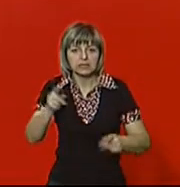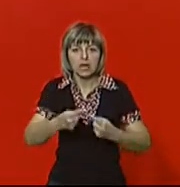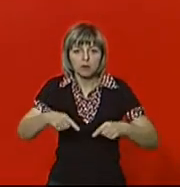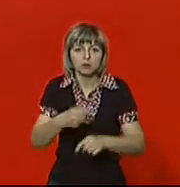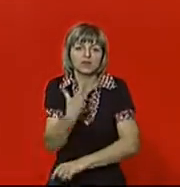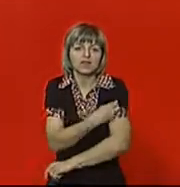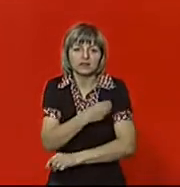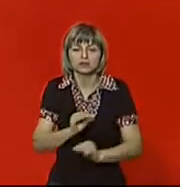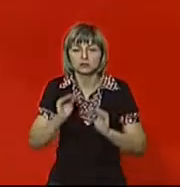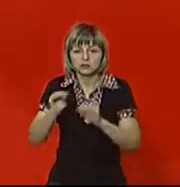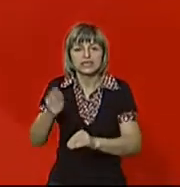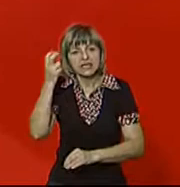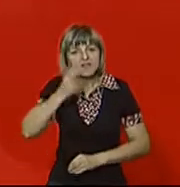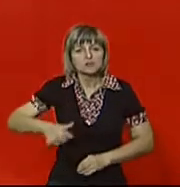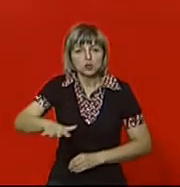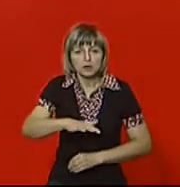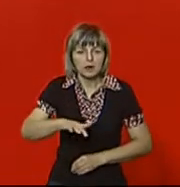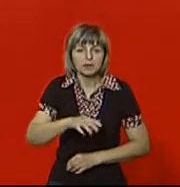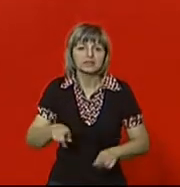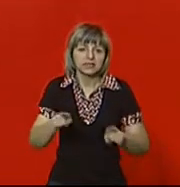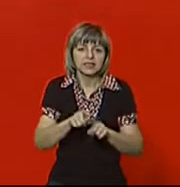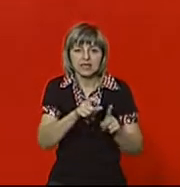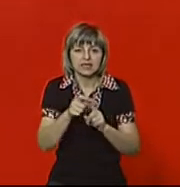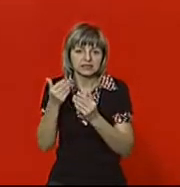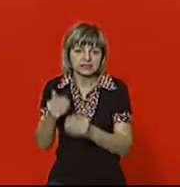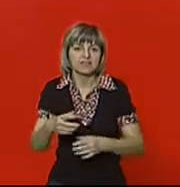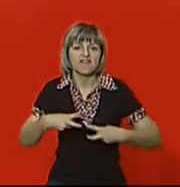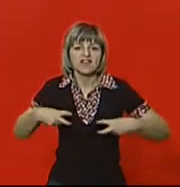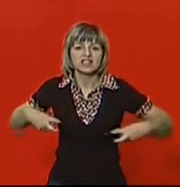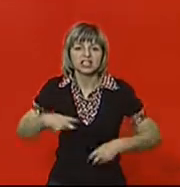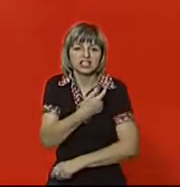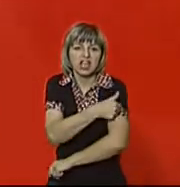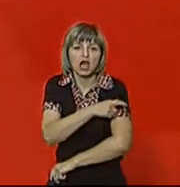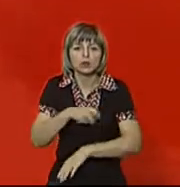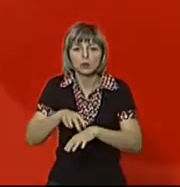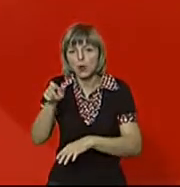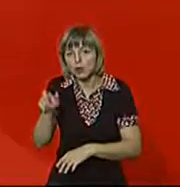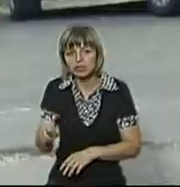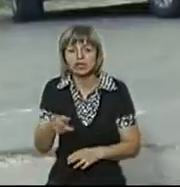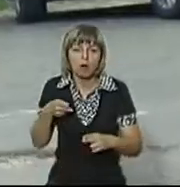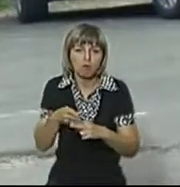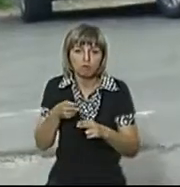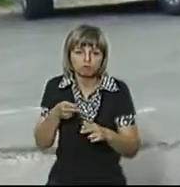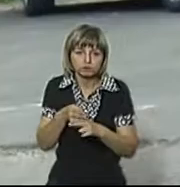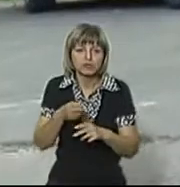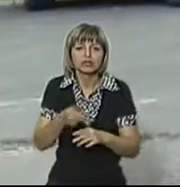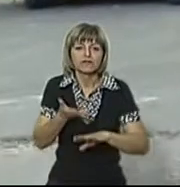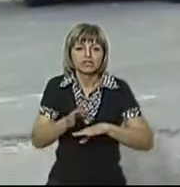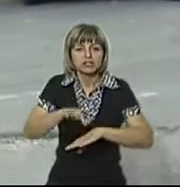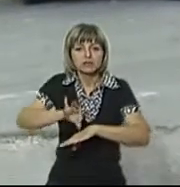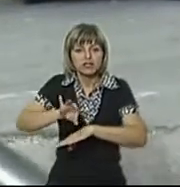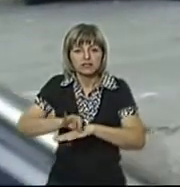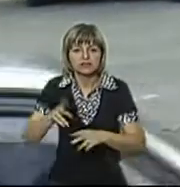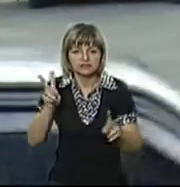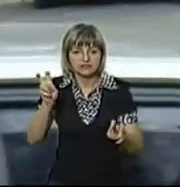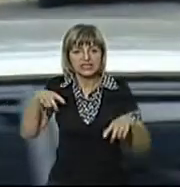вакцинації облаштували на Київському майдані. Так, зі слів ветеринарного лікаря Миколи Максимчука, бореться із гострим інфекційним захворюванням